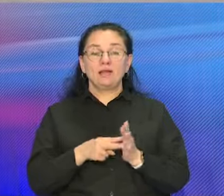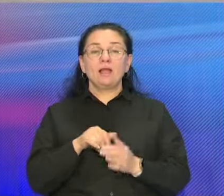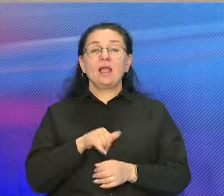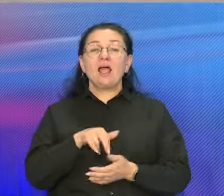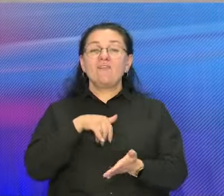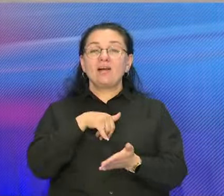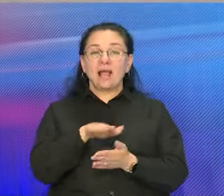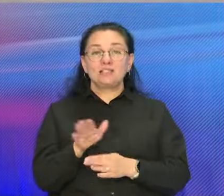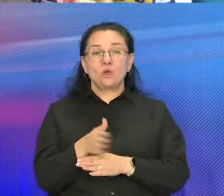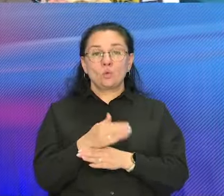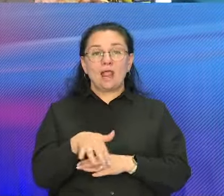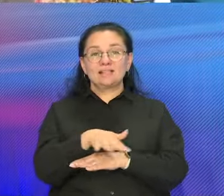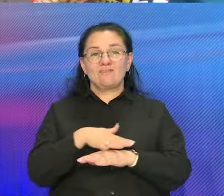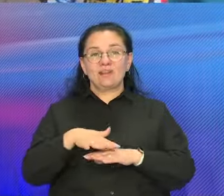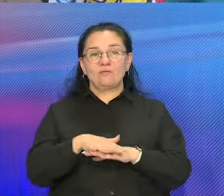гуляць у двор»